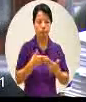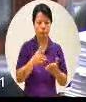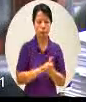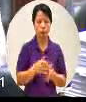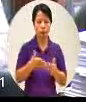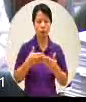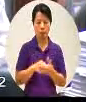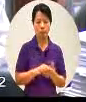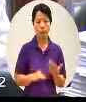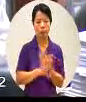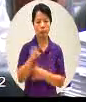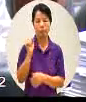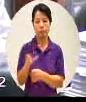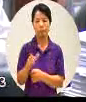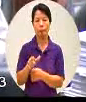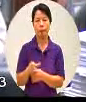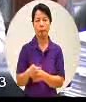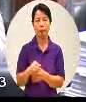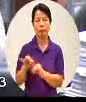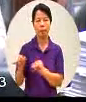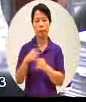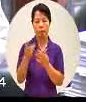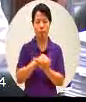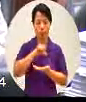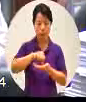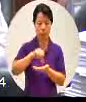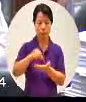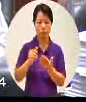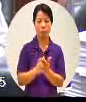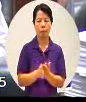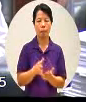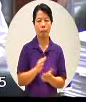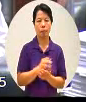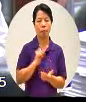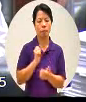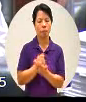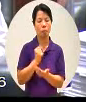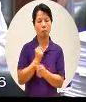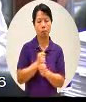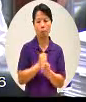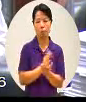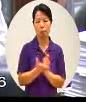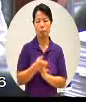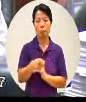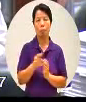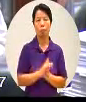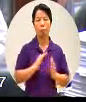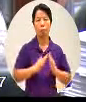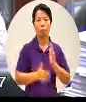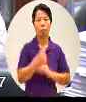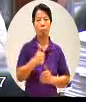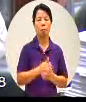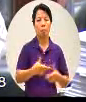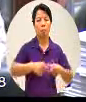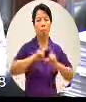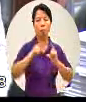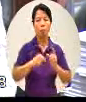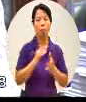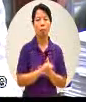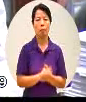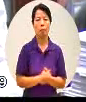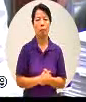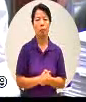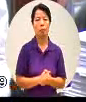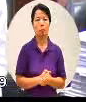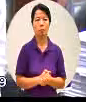会当去保卫买一块，赶快来耕作啊好，赶快来创啥好，吼、哦，麻烦市长，你回答一下。 哎，市